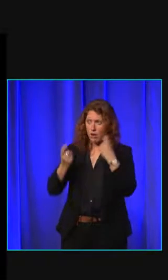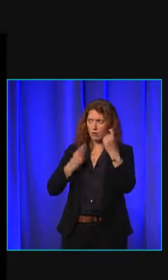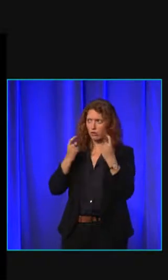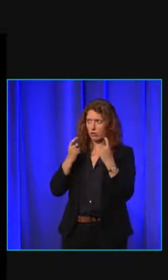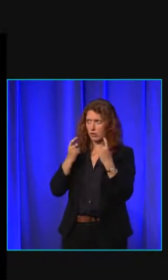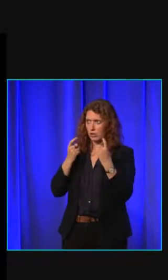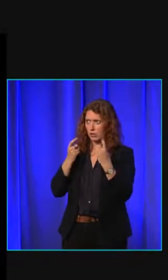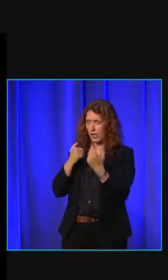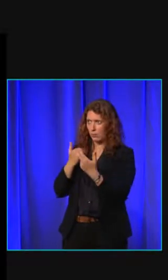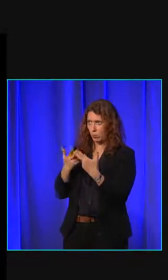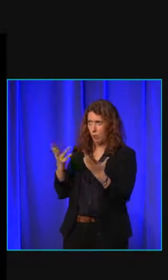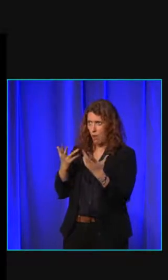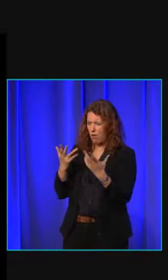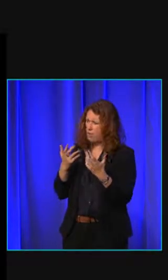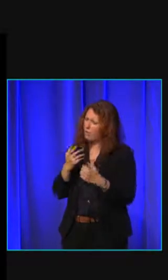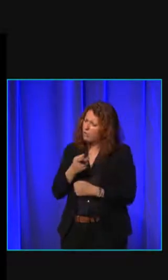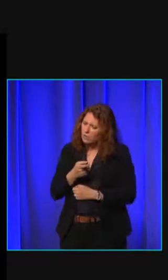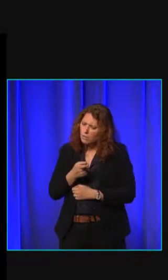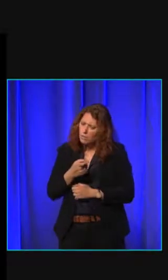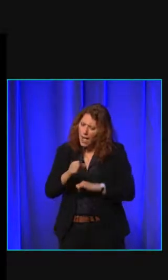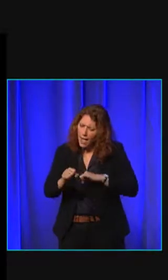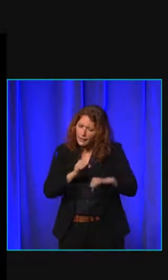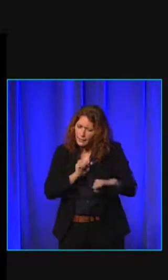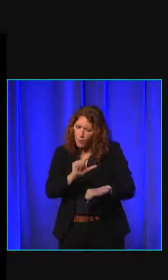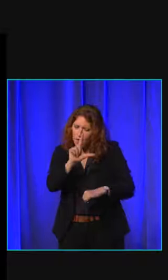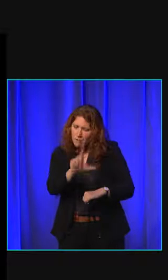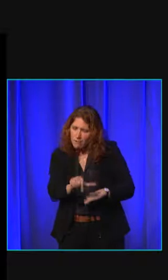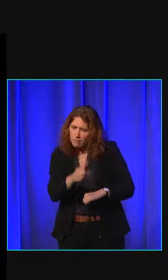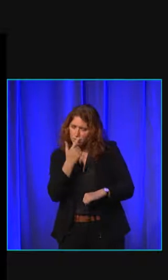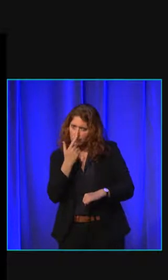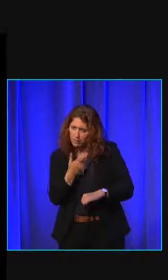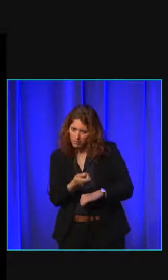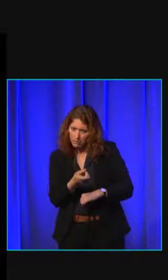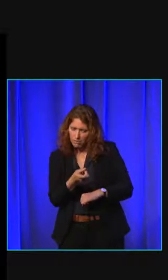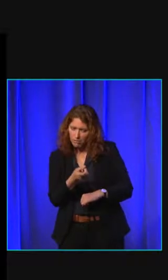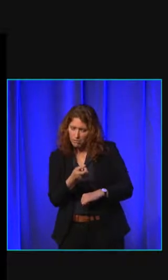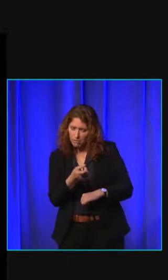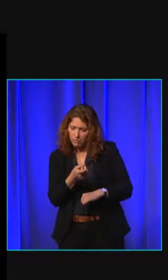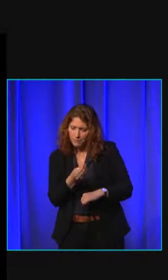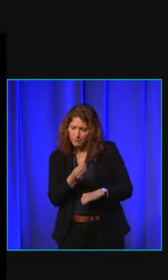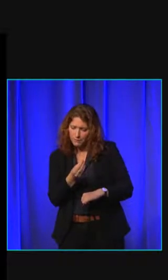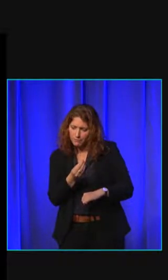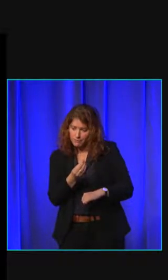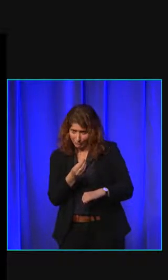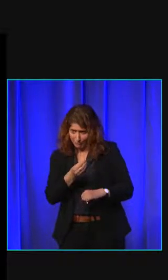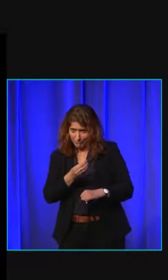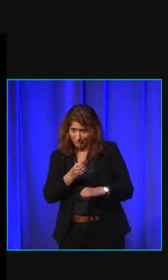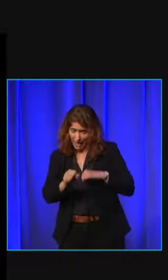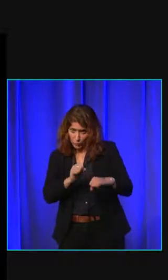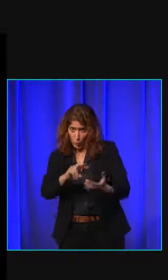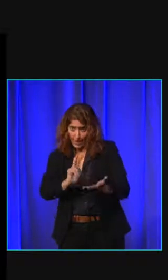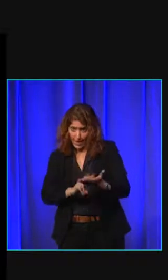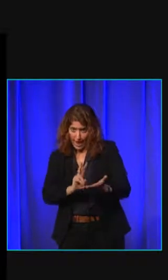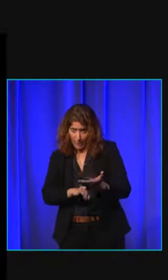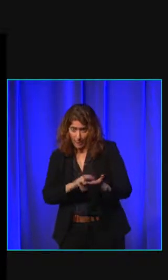positionner, c'est est-ce que l'action qui est là, c'est l'action réelle, qui